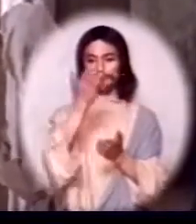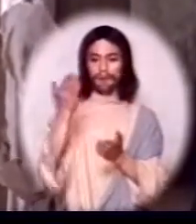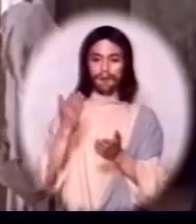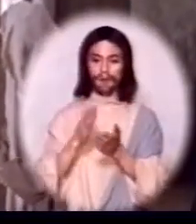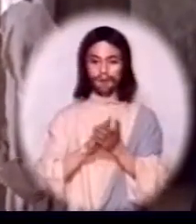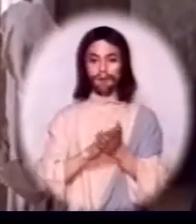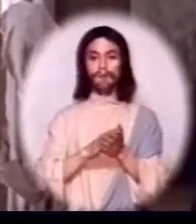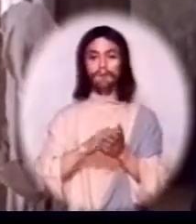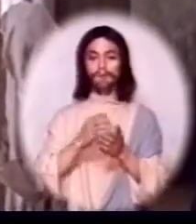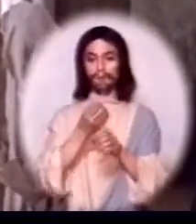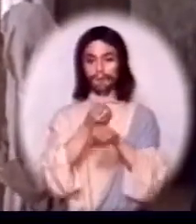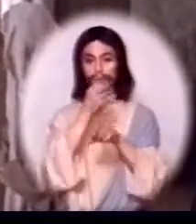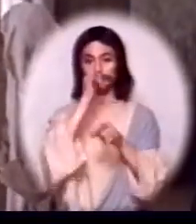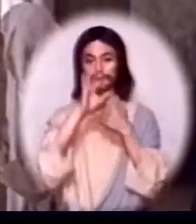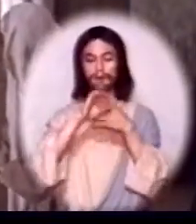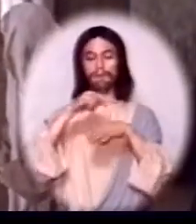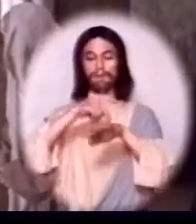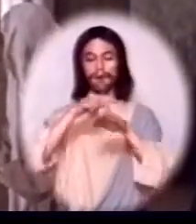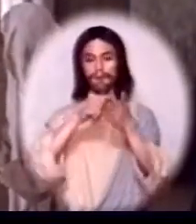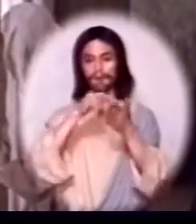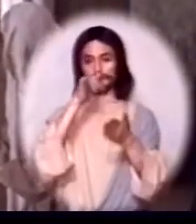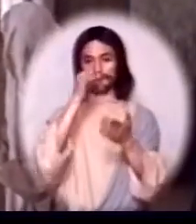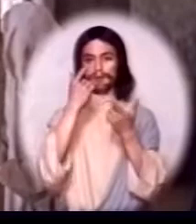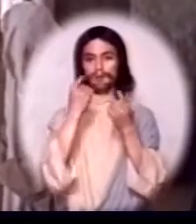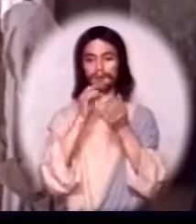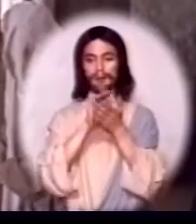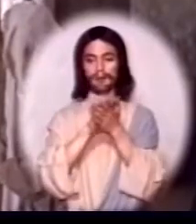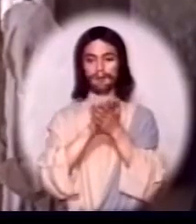너희 보물 있는 곳에 마음도 있느니라.